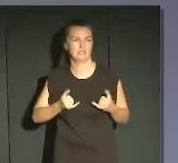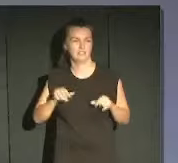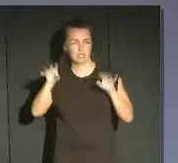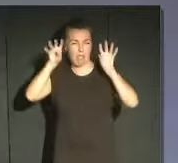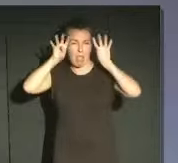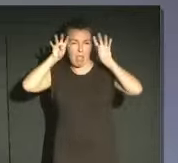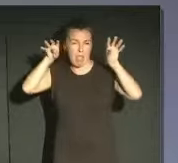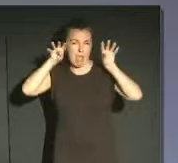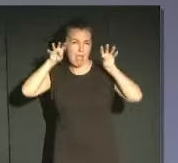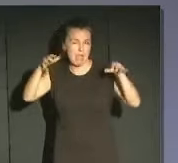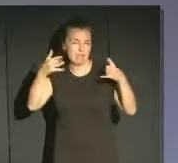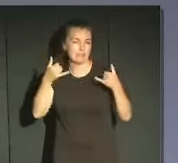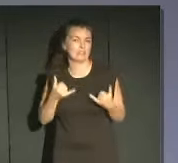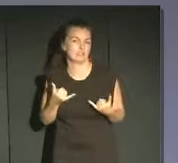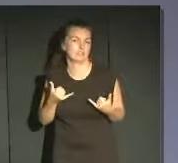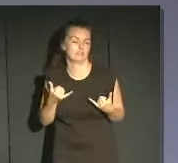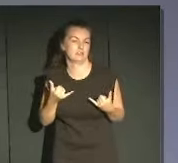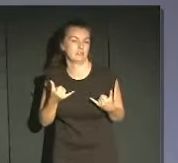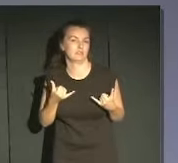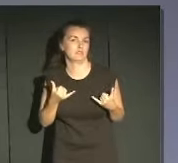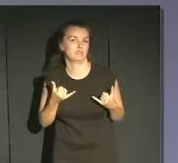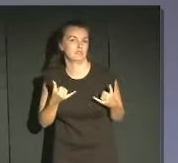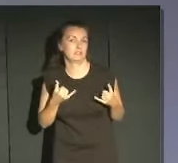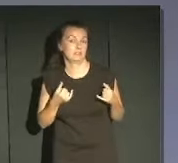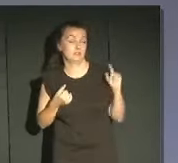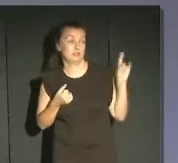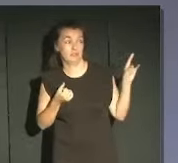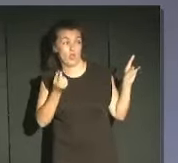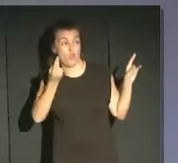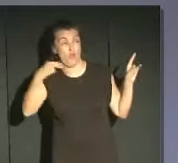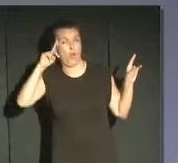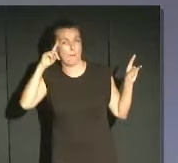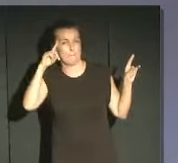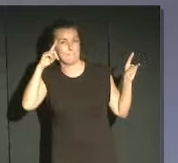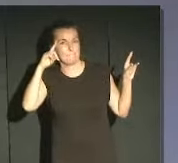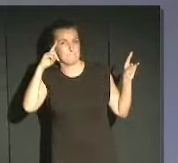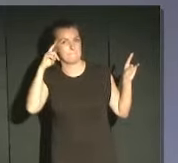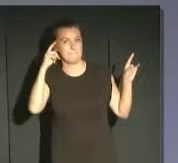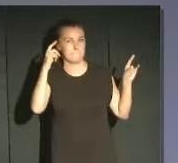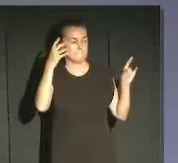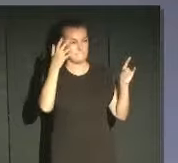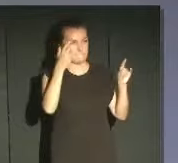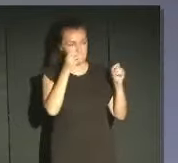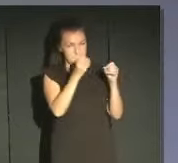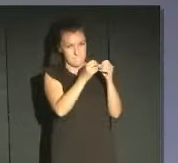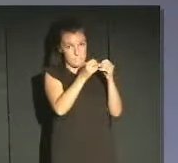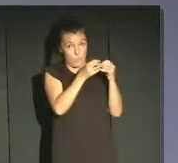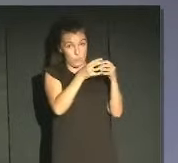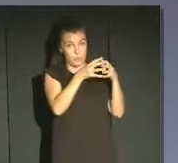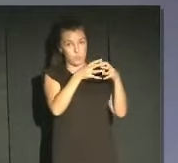sieur que l'Europe a pu se bâtir et se constituer cette richesse